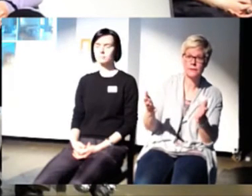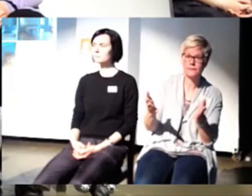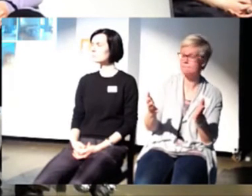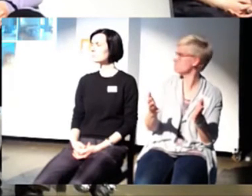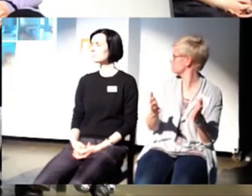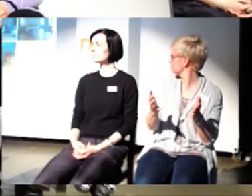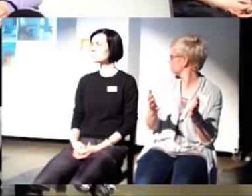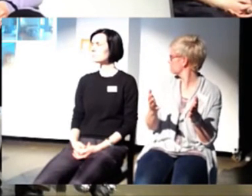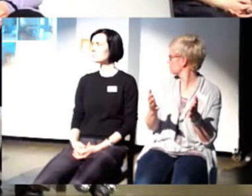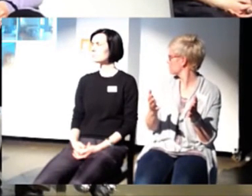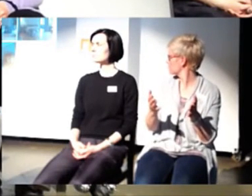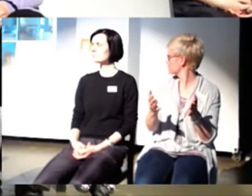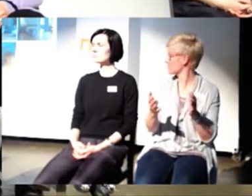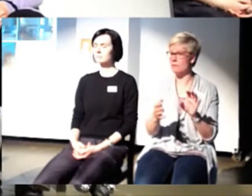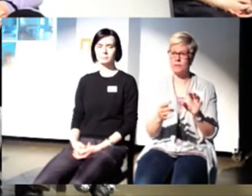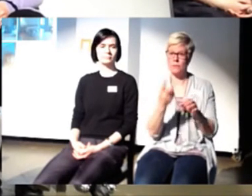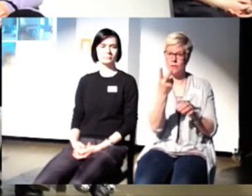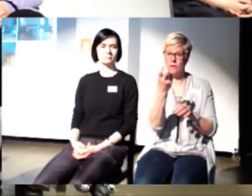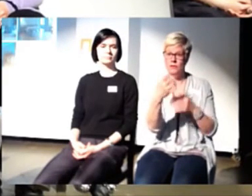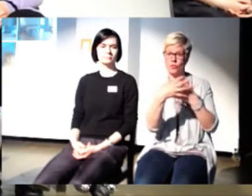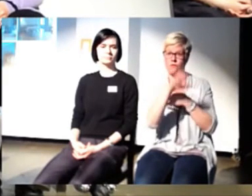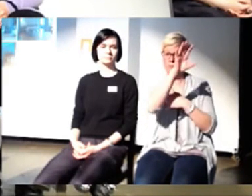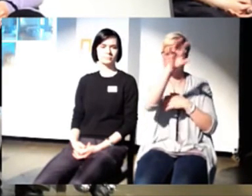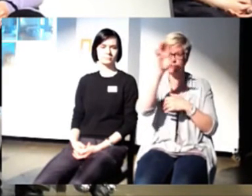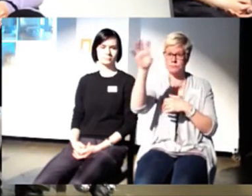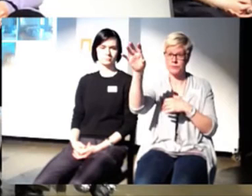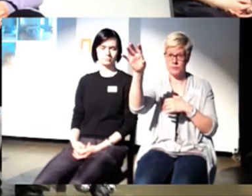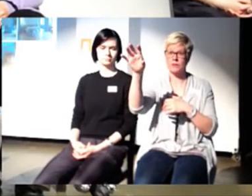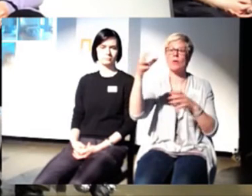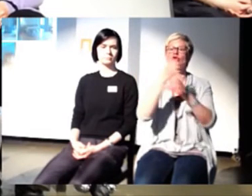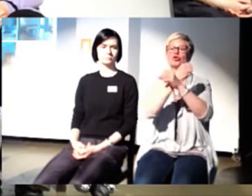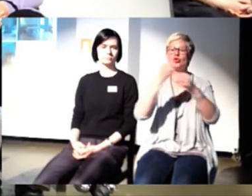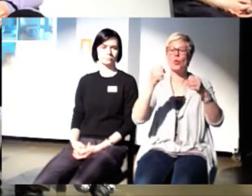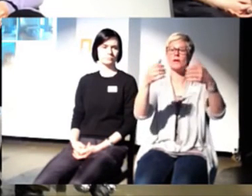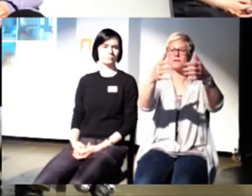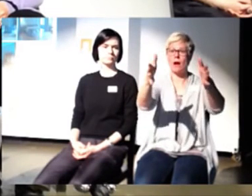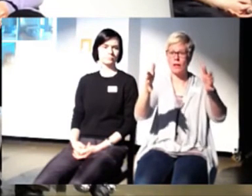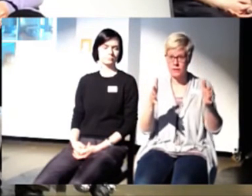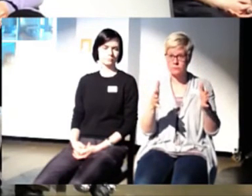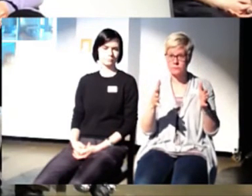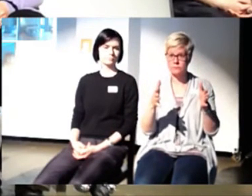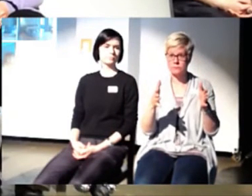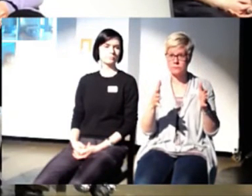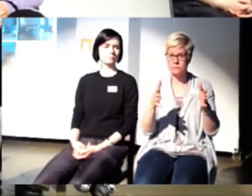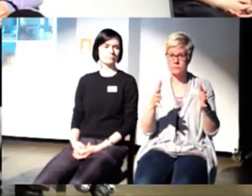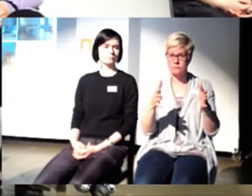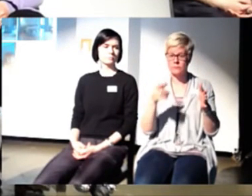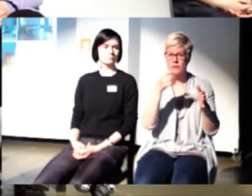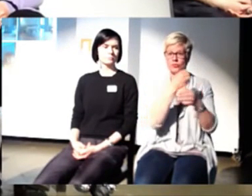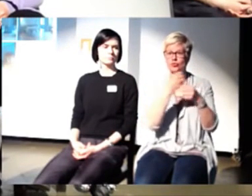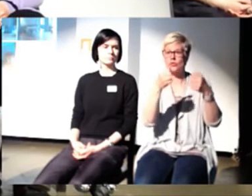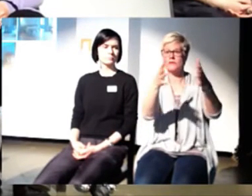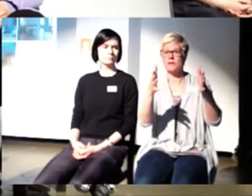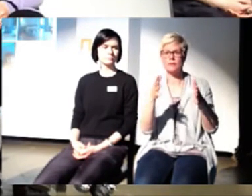ylhäällä kahdet kuvat, mitkä näytä suuren salin. Suuressa salissa on, en